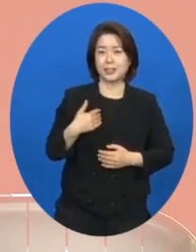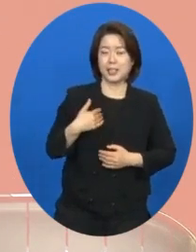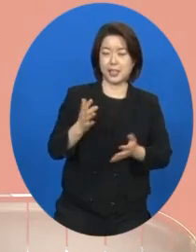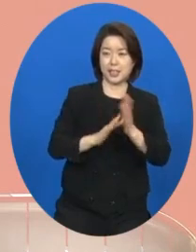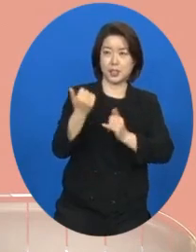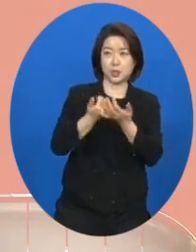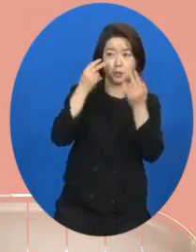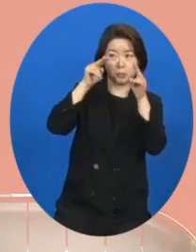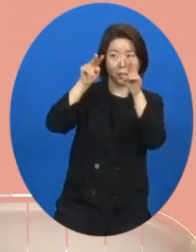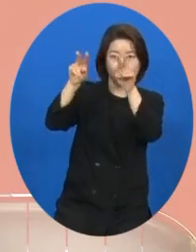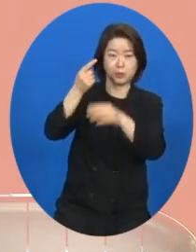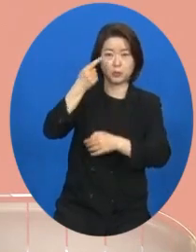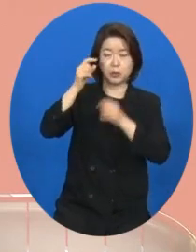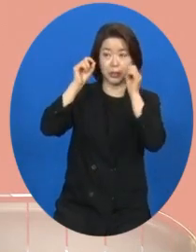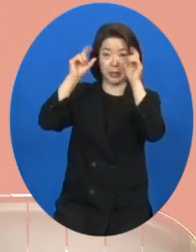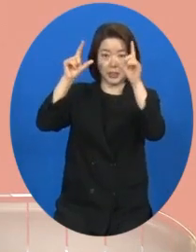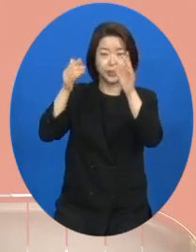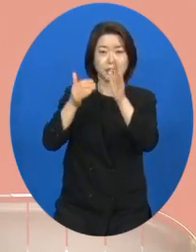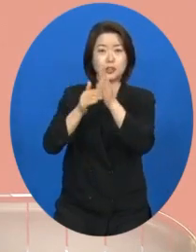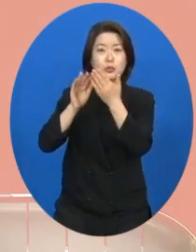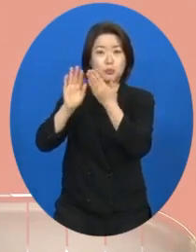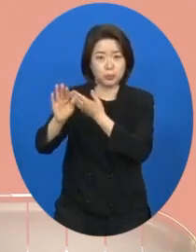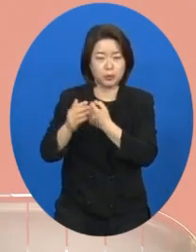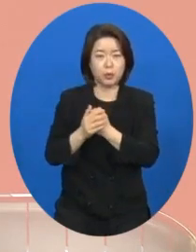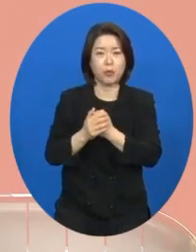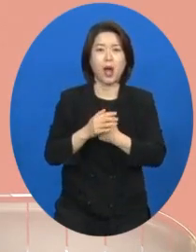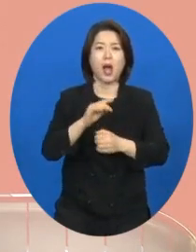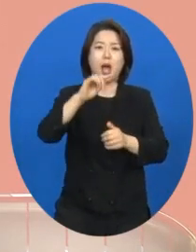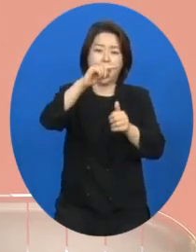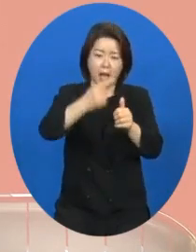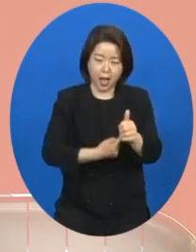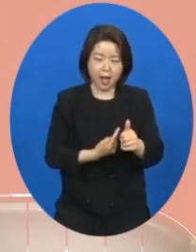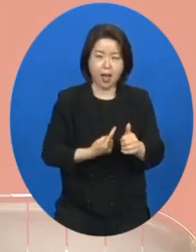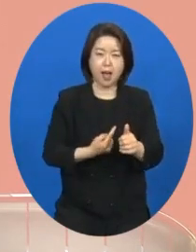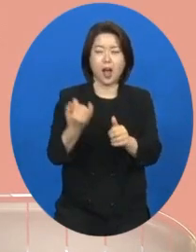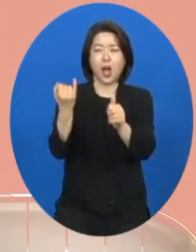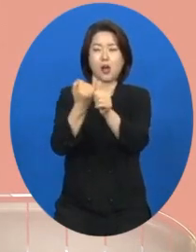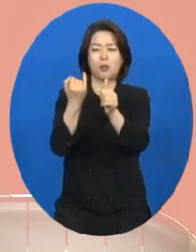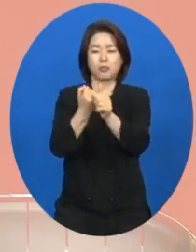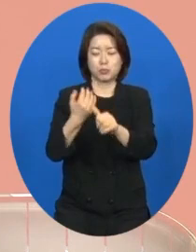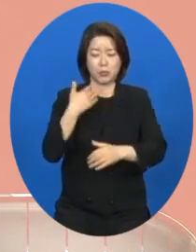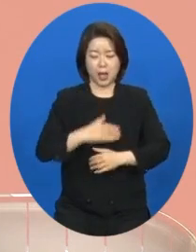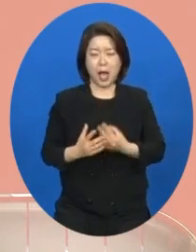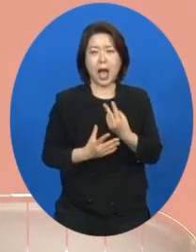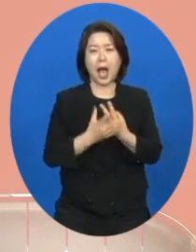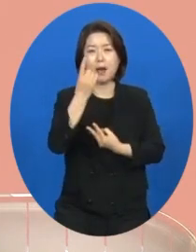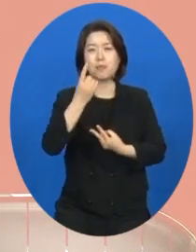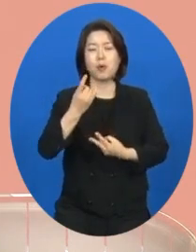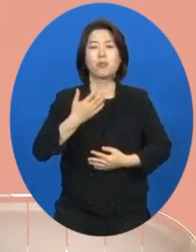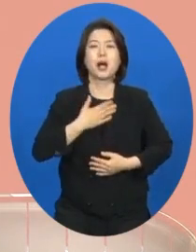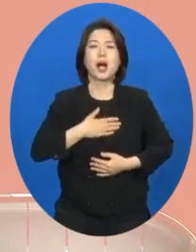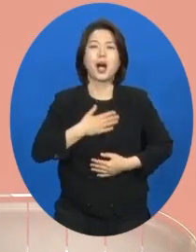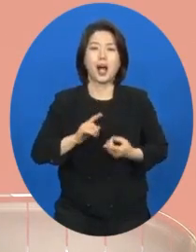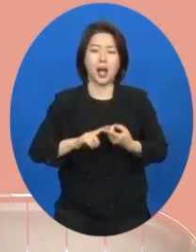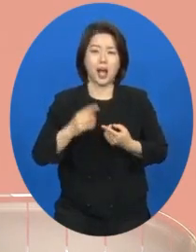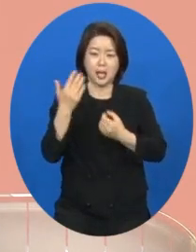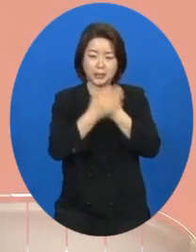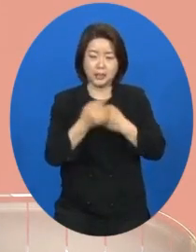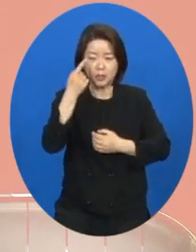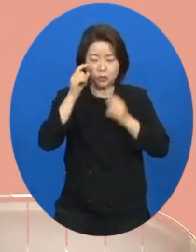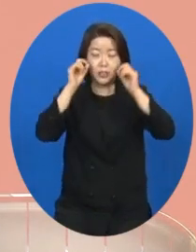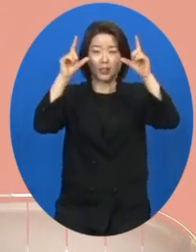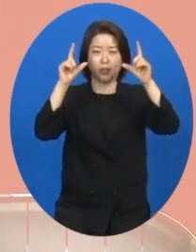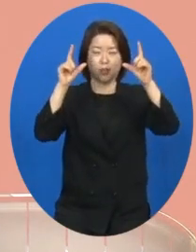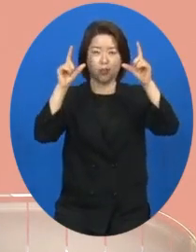시작하면서부터 비로소 한 몸이구나, 부부가 한 몸이구나 하는 것에 대한 은혜의 눈이